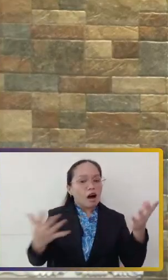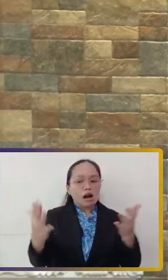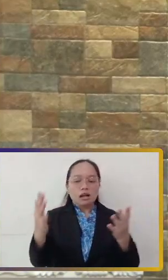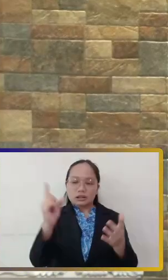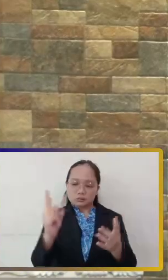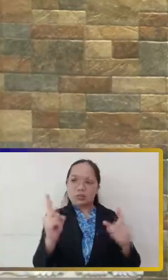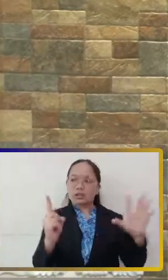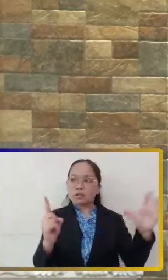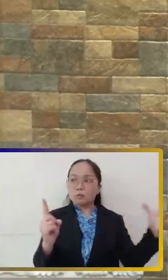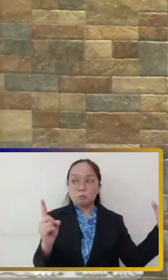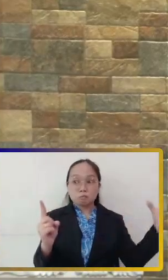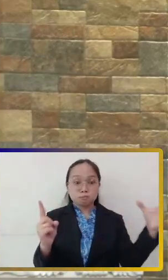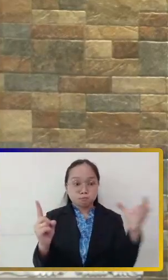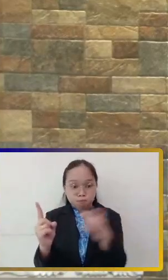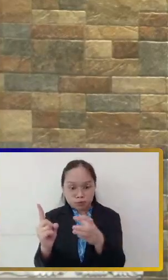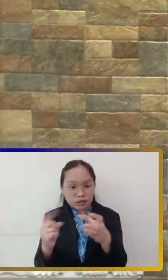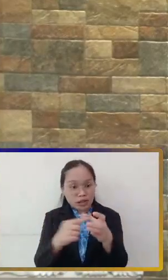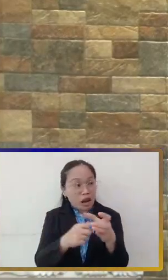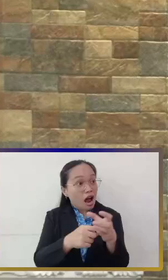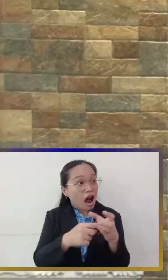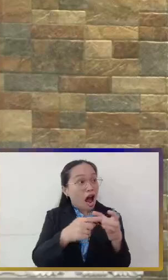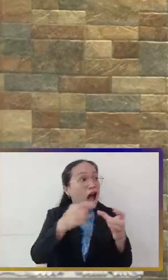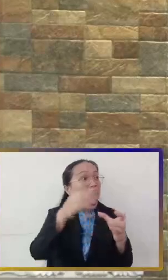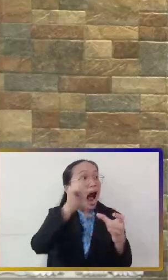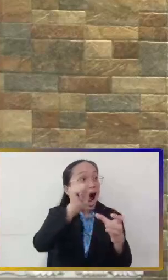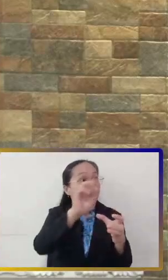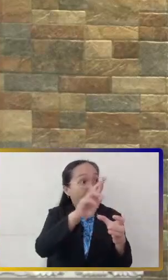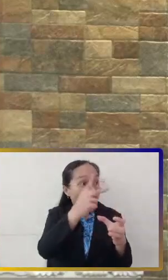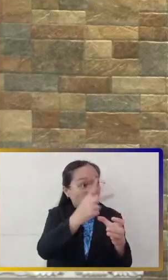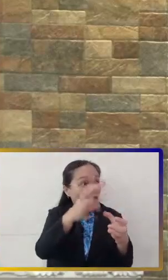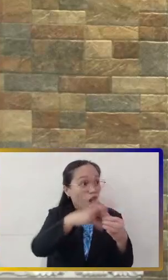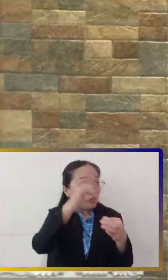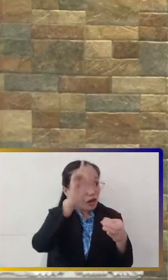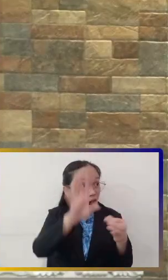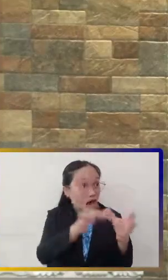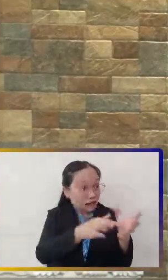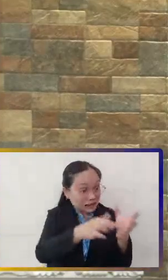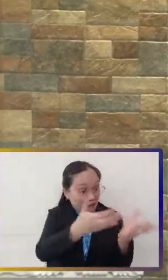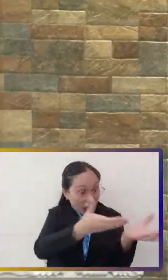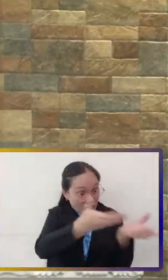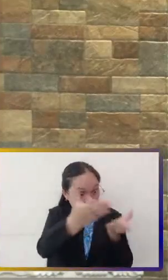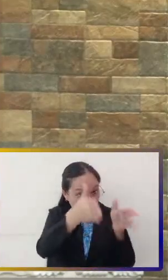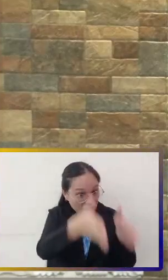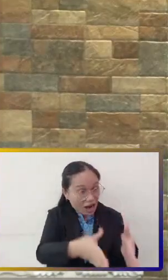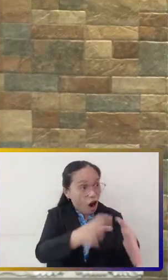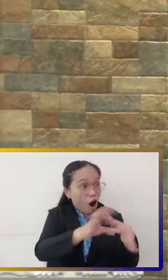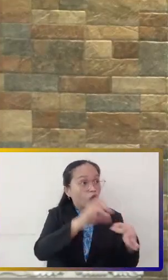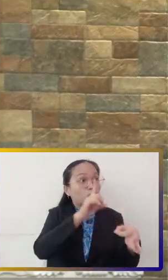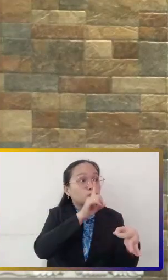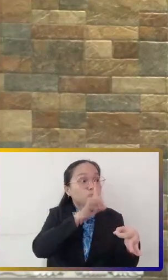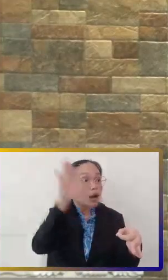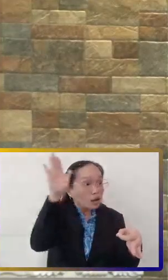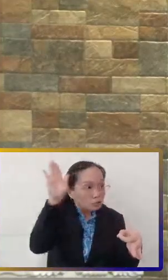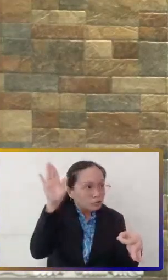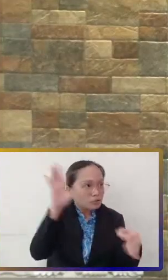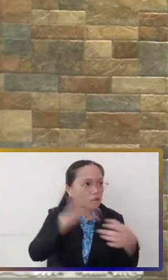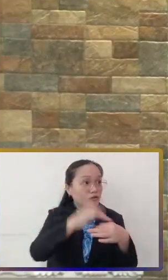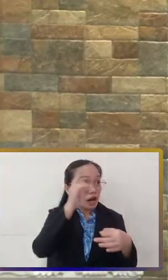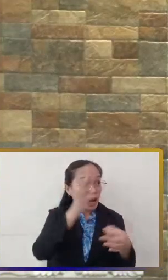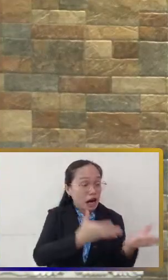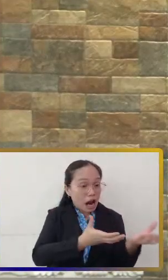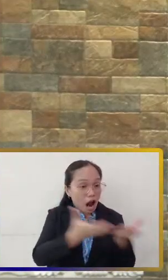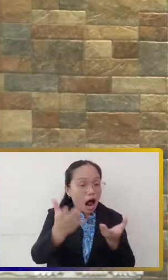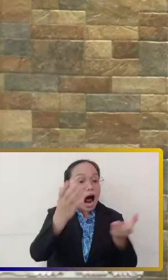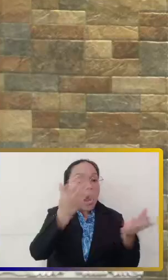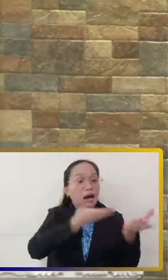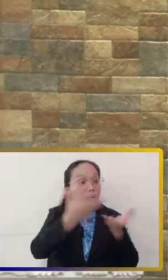Okay? Which is the carrier of God's word, the carrier of the covenant, the carrier of the